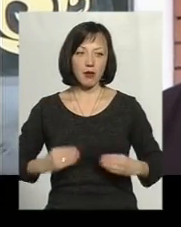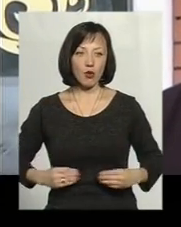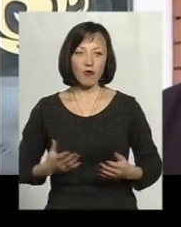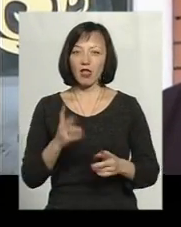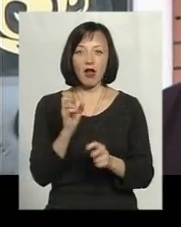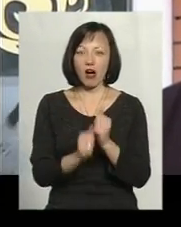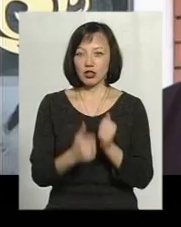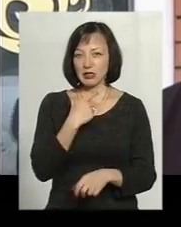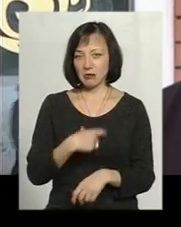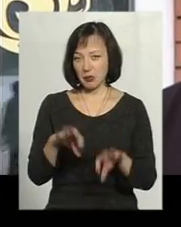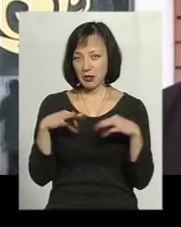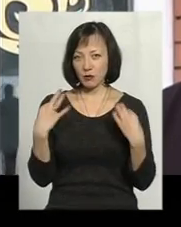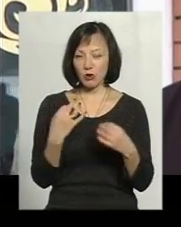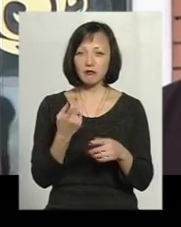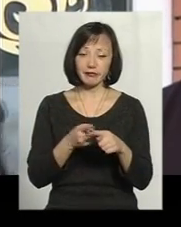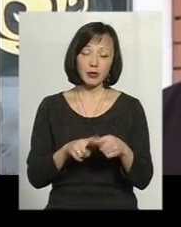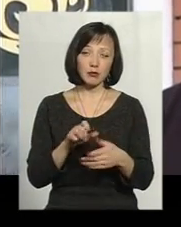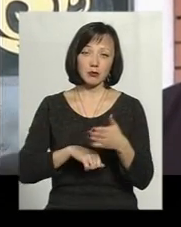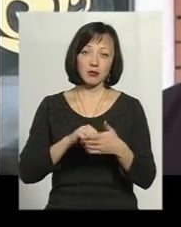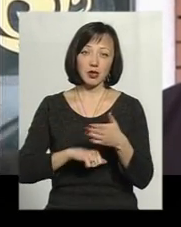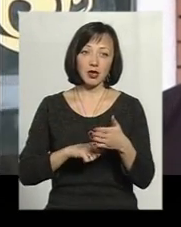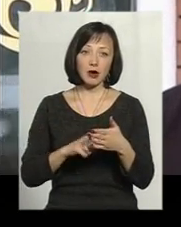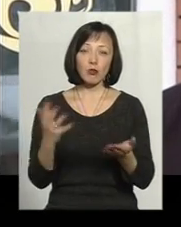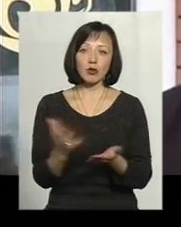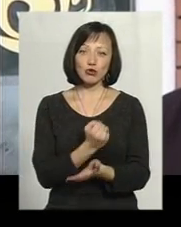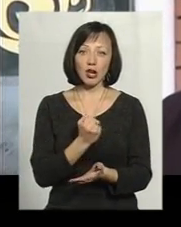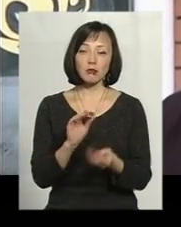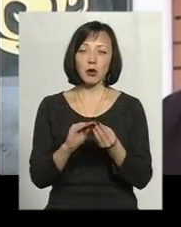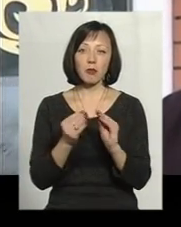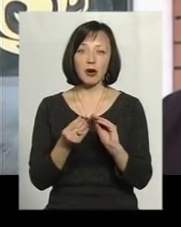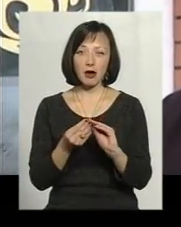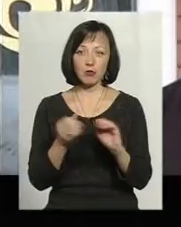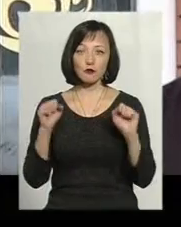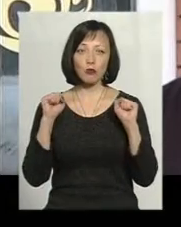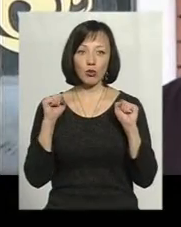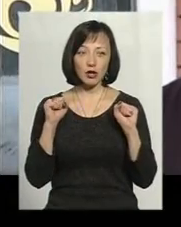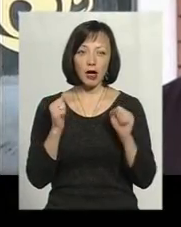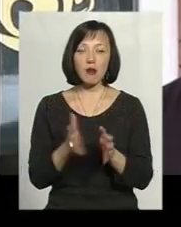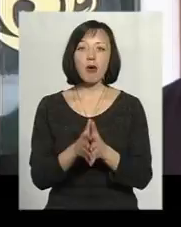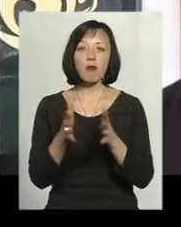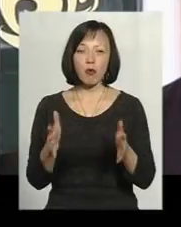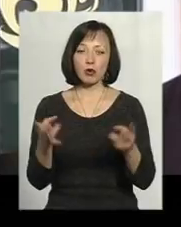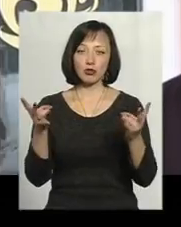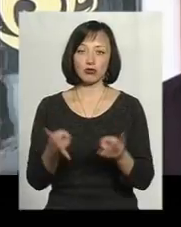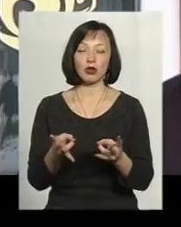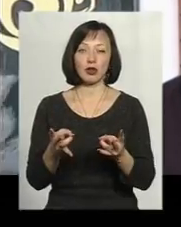не кожен себе дозволить. Із-за цього і виходить проблеми в спорті. Побольше таких,